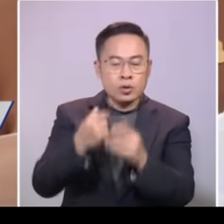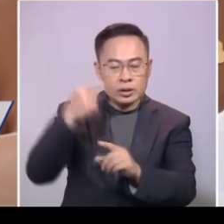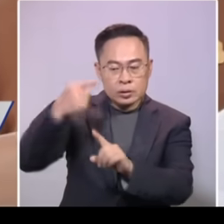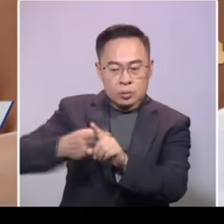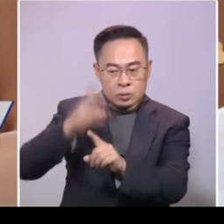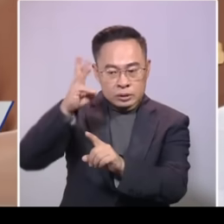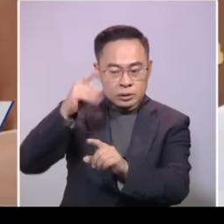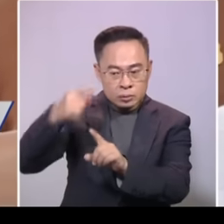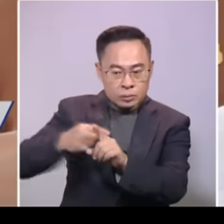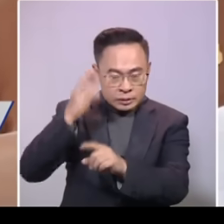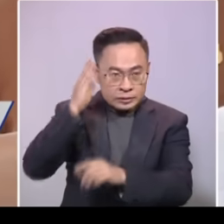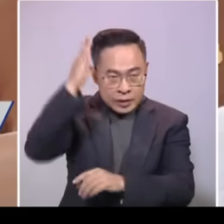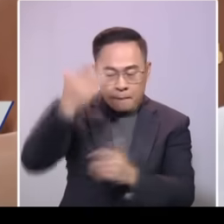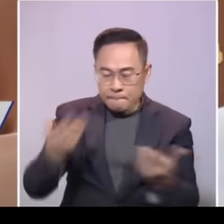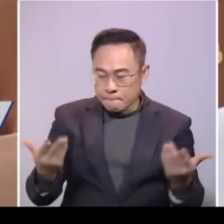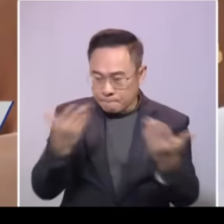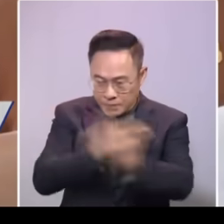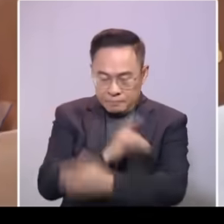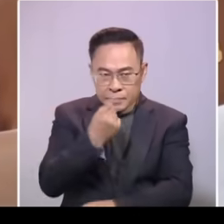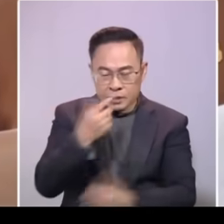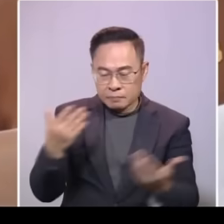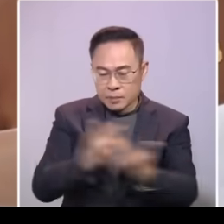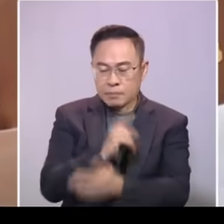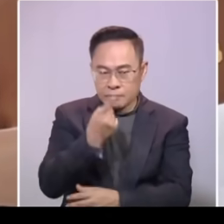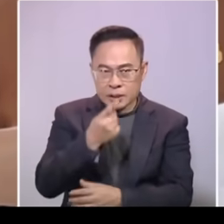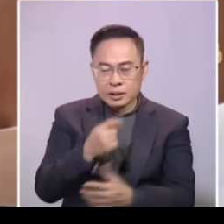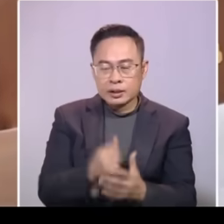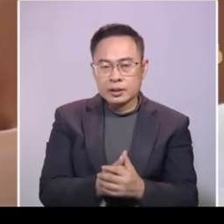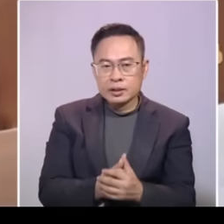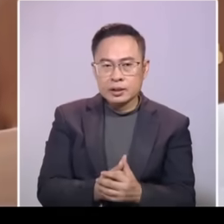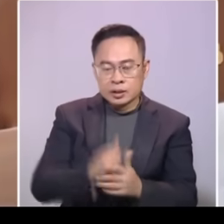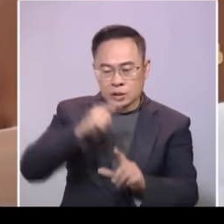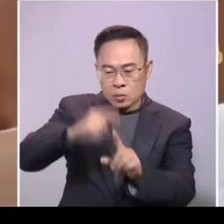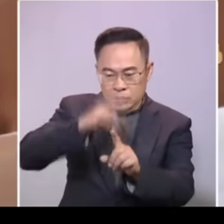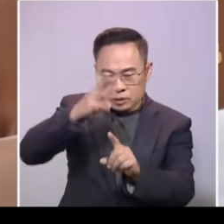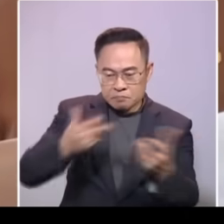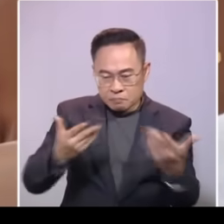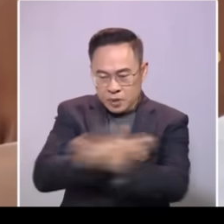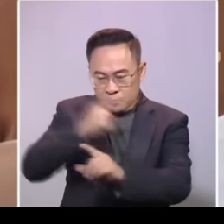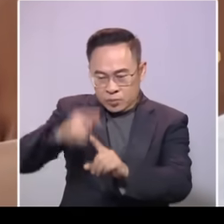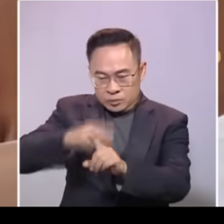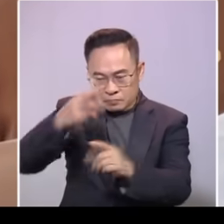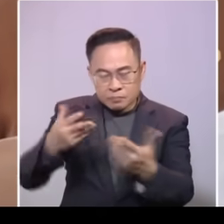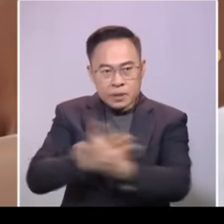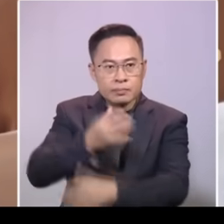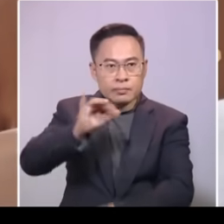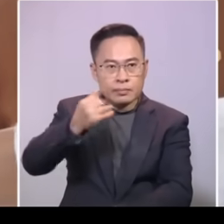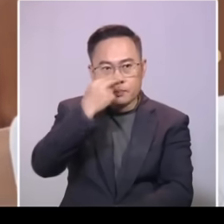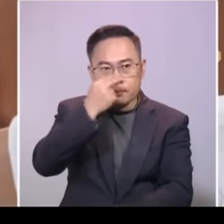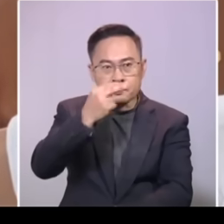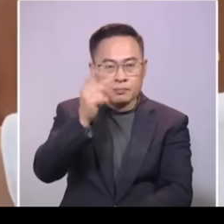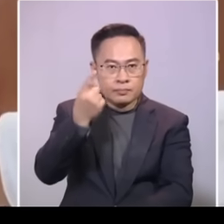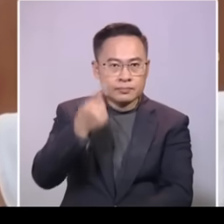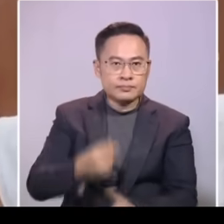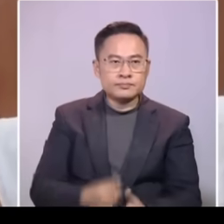ครึ่งปีหลังจากนี้ที่จะเรียกว่าเศรษฐา 2อาเขย่าอีกรึเปล่านะคะเดี๋ยวสื่อก็ต้องทำงานเรื่องของโผอีกแล้ว